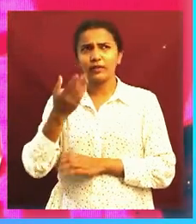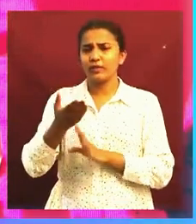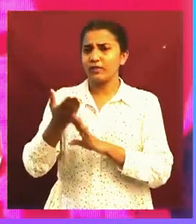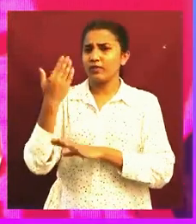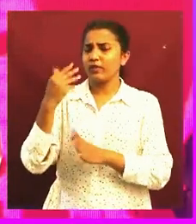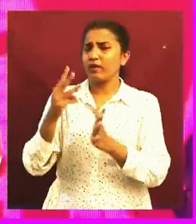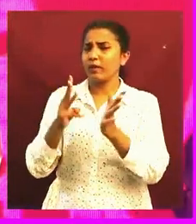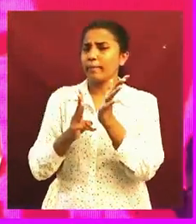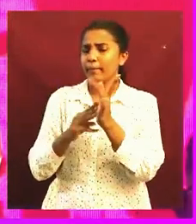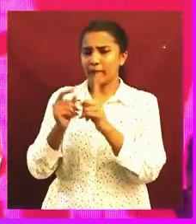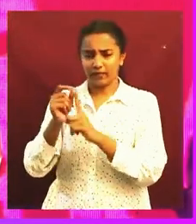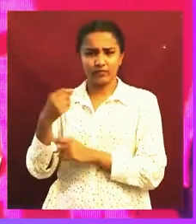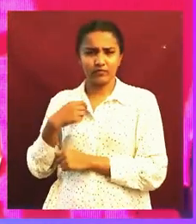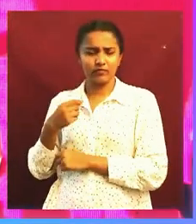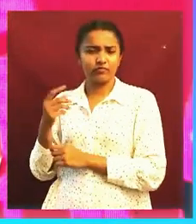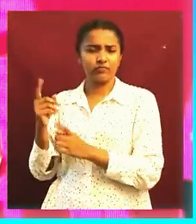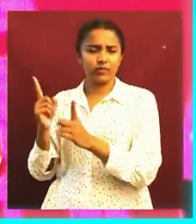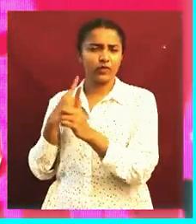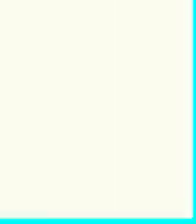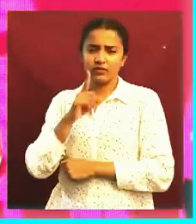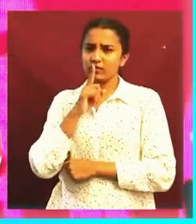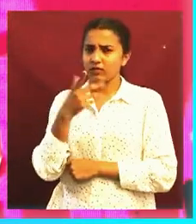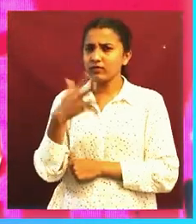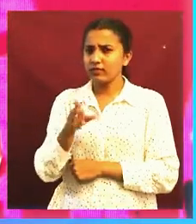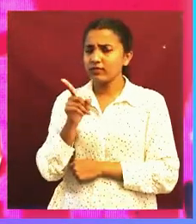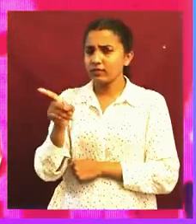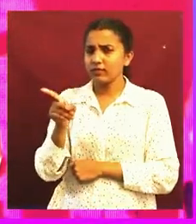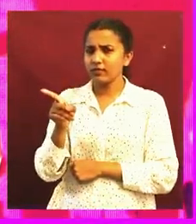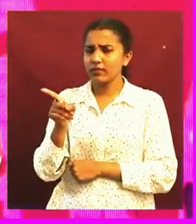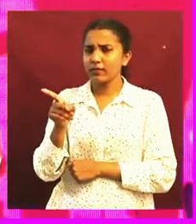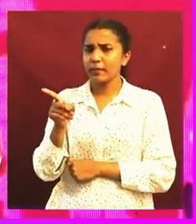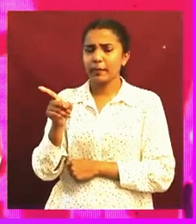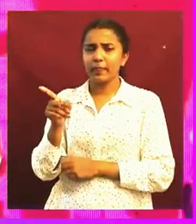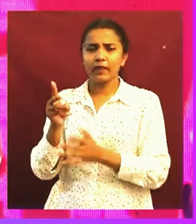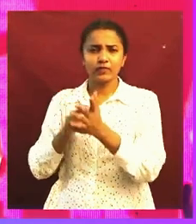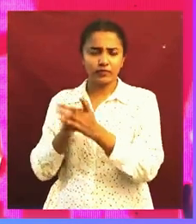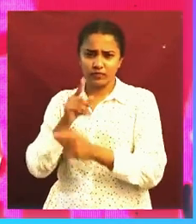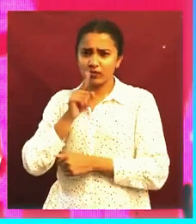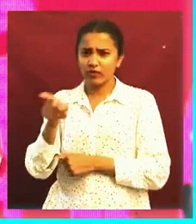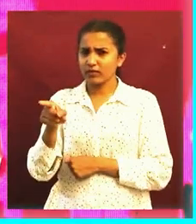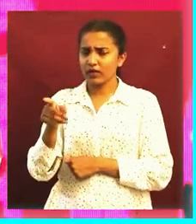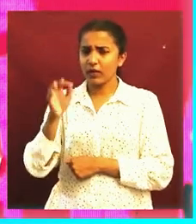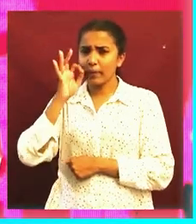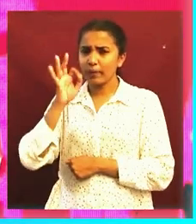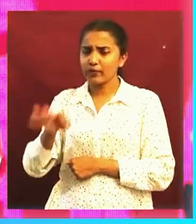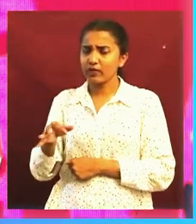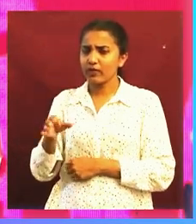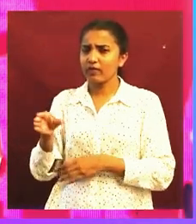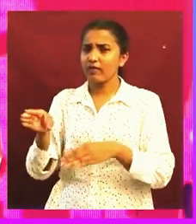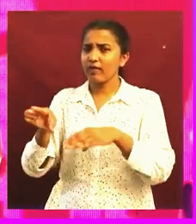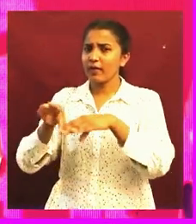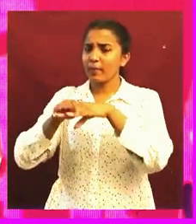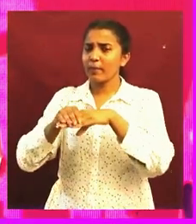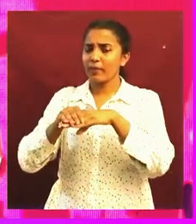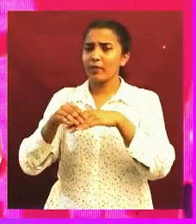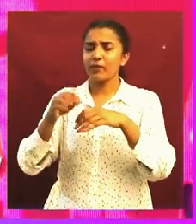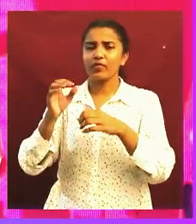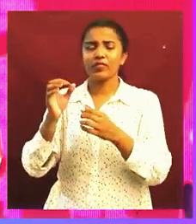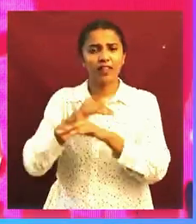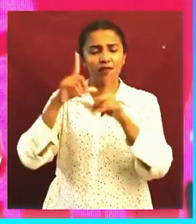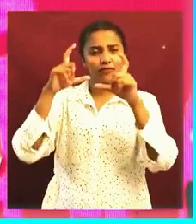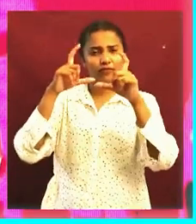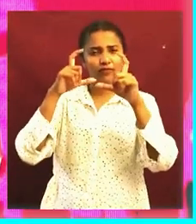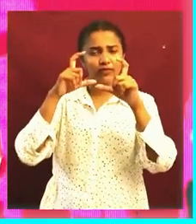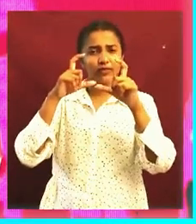ஏக எமதி வரே கி ஒய் பெனப் அத பெனப் எமதி வரே ஆகி துவ ஹூ புதாகி விடின் எகட ஃப்ரீ சூட் கரன் தே அண்ட் ஹேவ் யூ காஷ்மீர் வல்ட